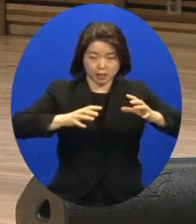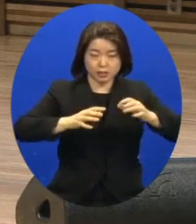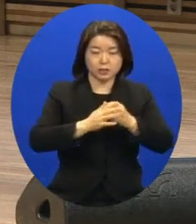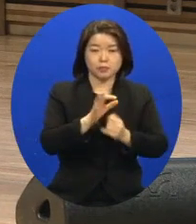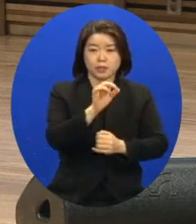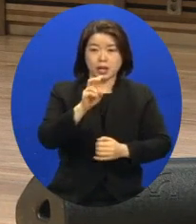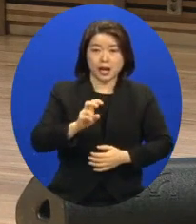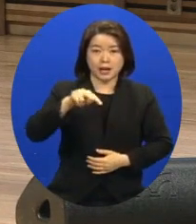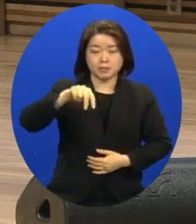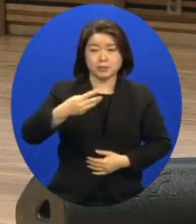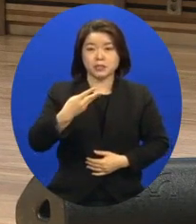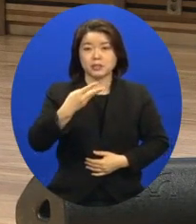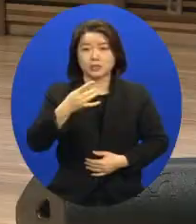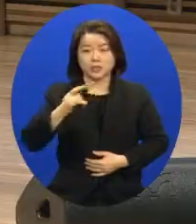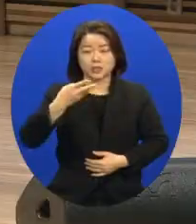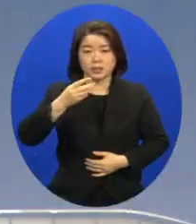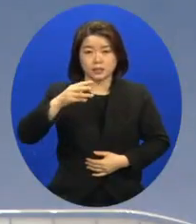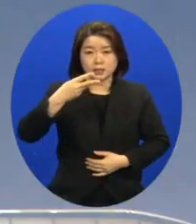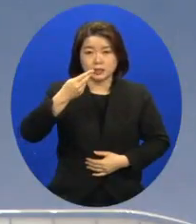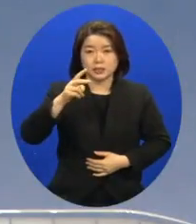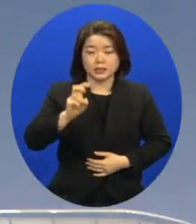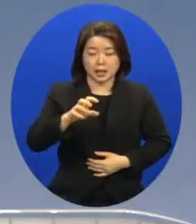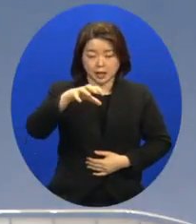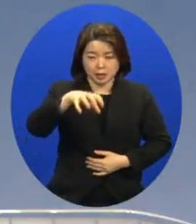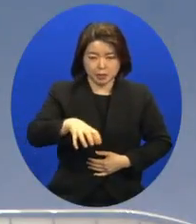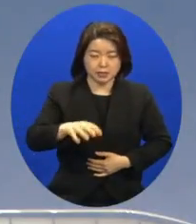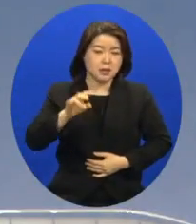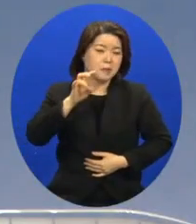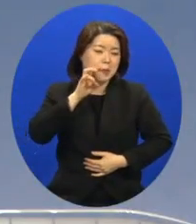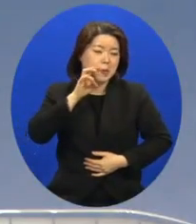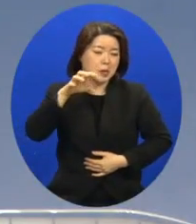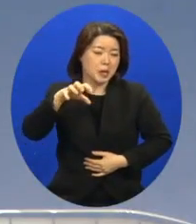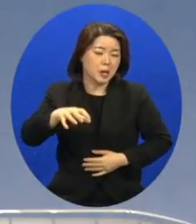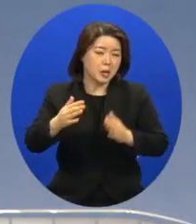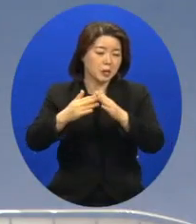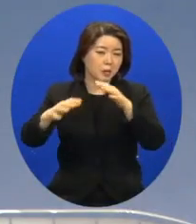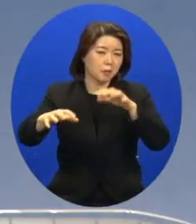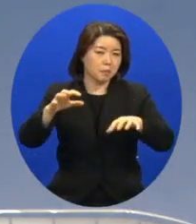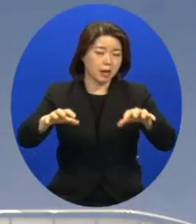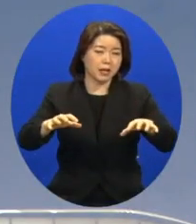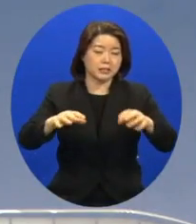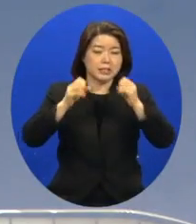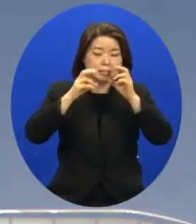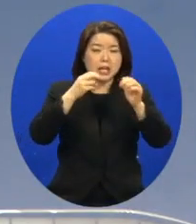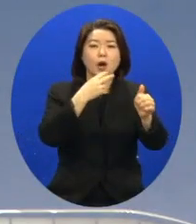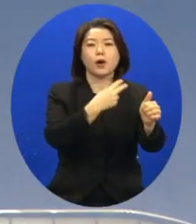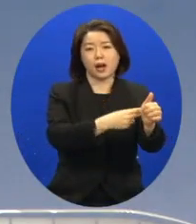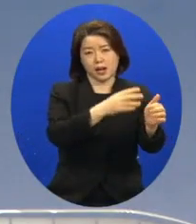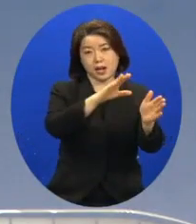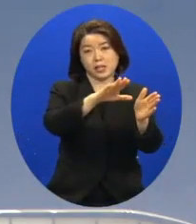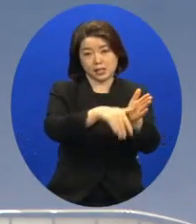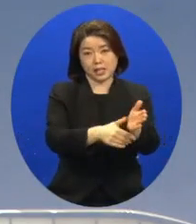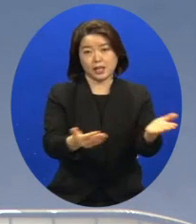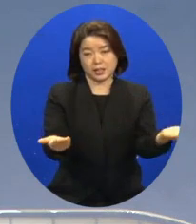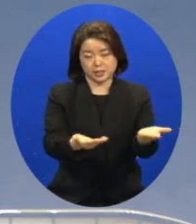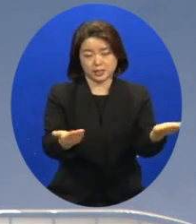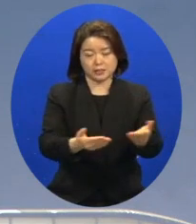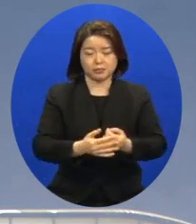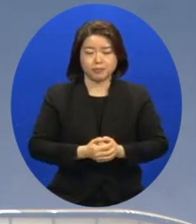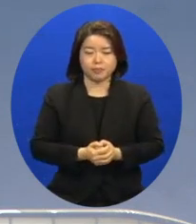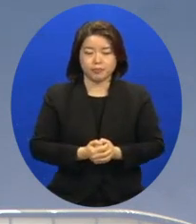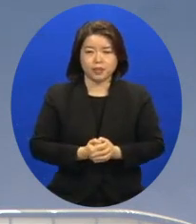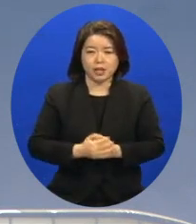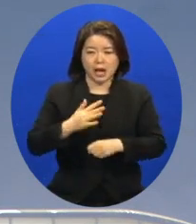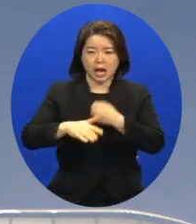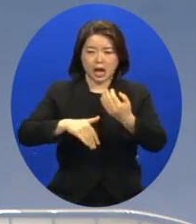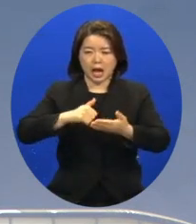창녀촌에서 사역하실 때 이야기를 하셨습니다. 하나님의 강권하심이 있어서 그 창녀촌에서 거기서